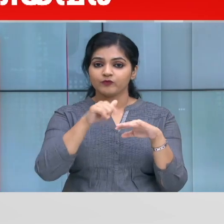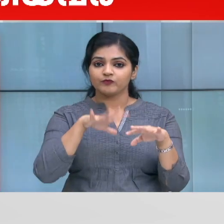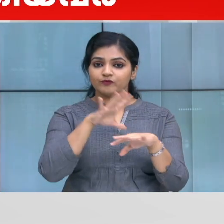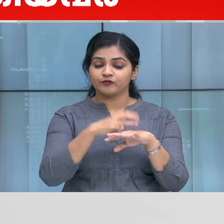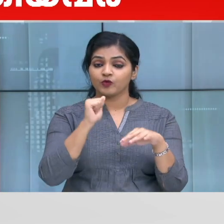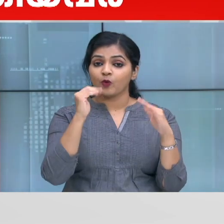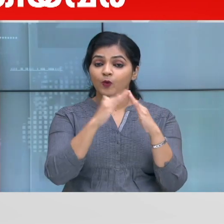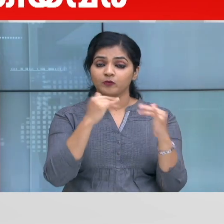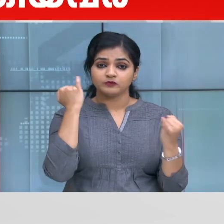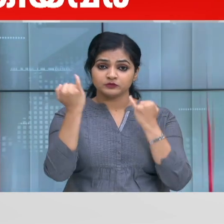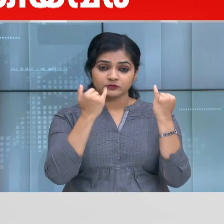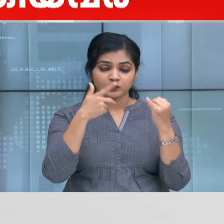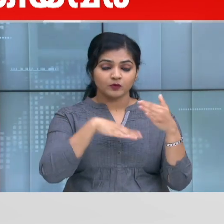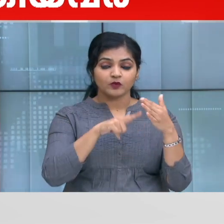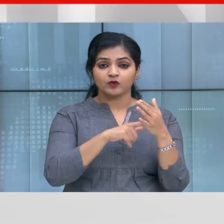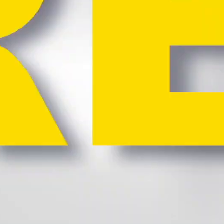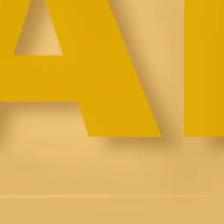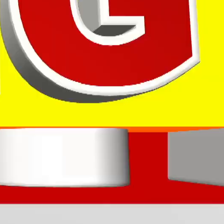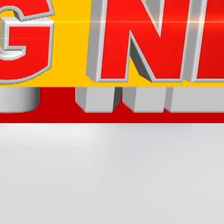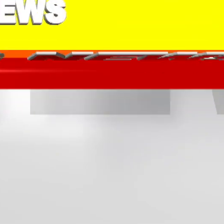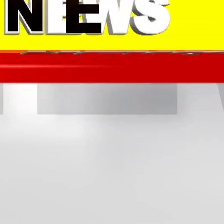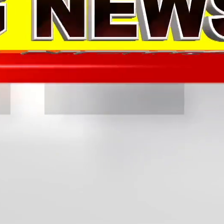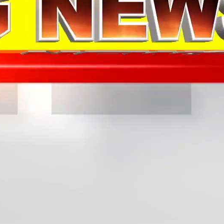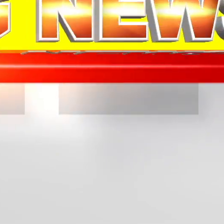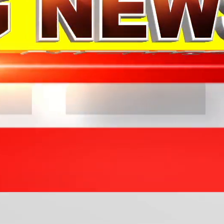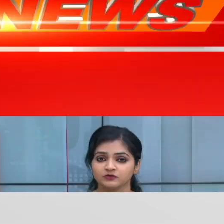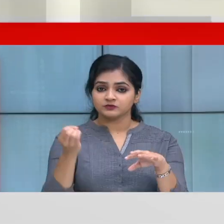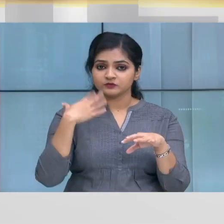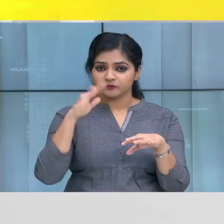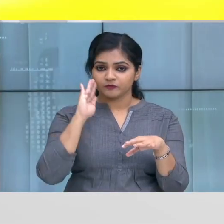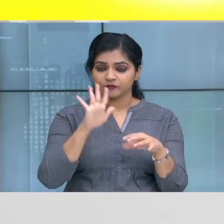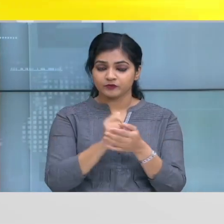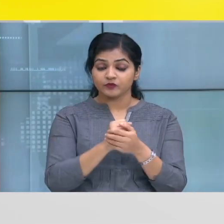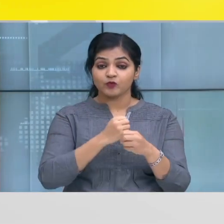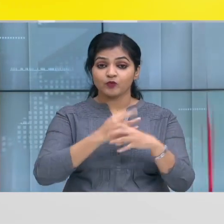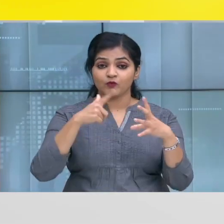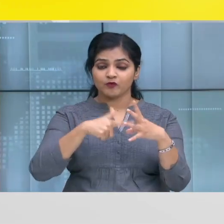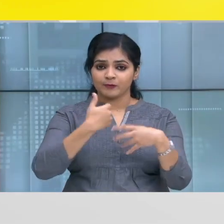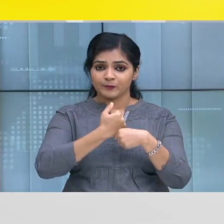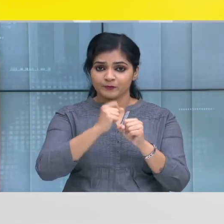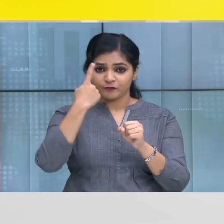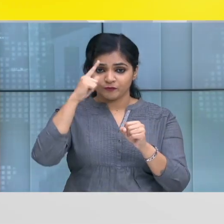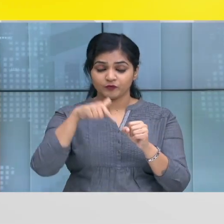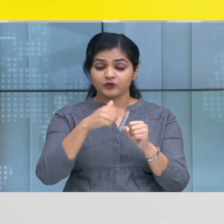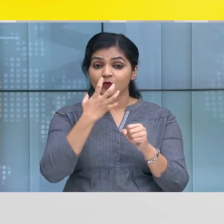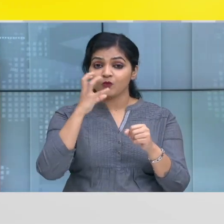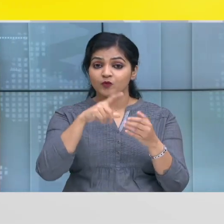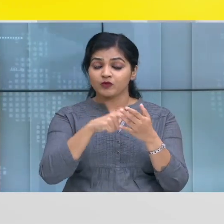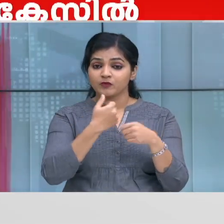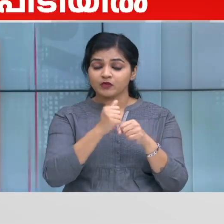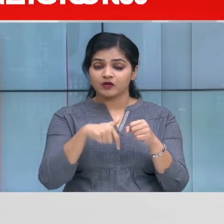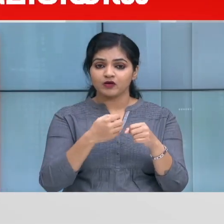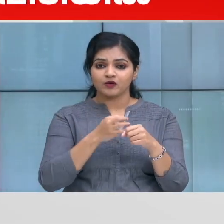വീട്ടിൽ നിന്ന് സ്ഫോടക വസ്തുക്കൾ കൂടി പിടിച്ചെടുത്തു എന്നാണ് ഈ ഘട്ടത്തിൽ നമ്മൾ മനസ്സിലാക്കുന്നത്. ബോംബ് നിർമ്മാണത്തിന് ആവശ്യമായ സ്ഫോടക വസ്തു, പ്രത്യേകിച്ച്